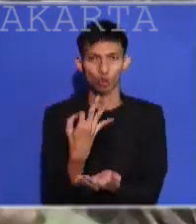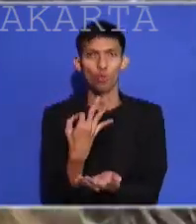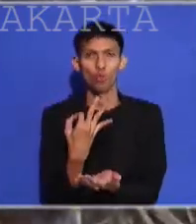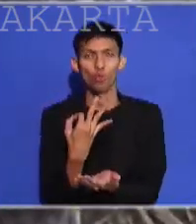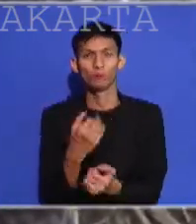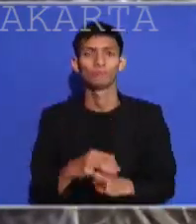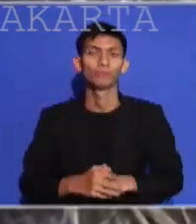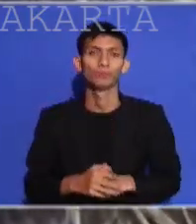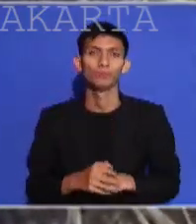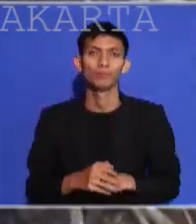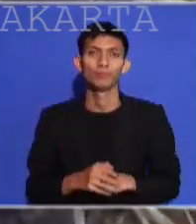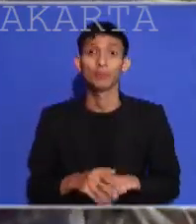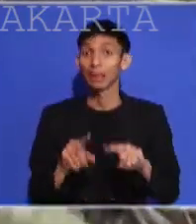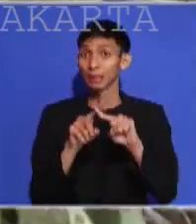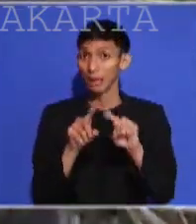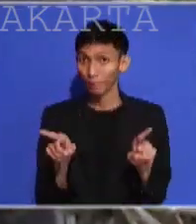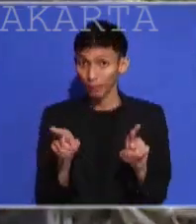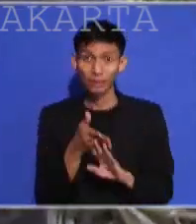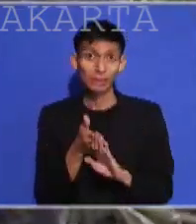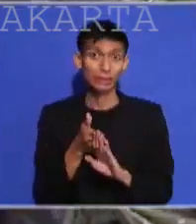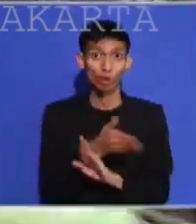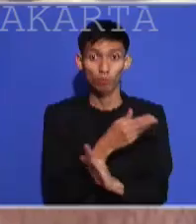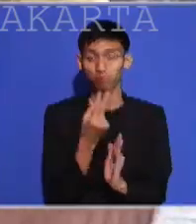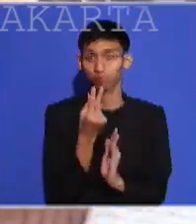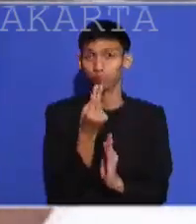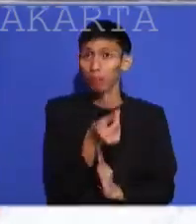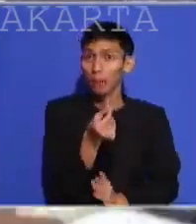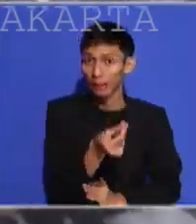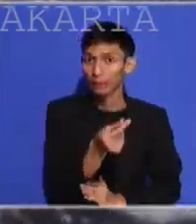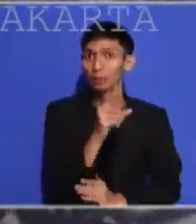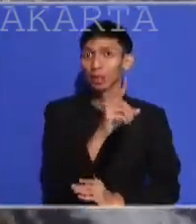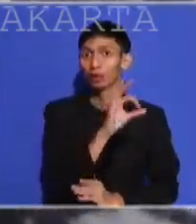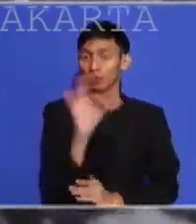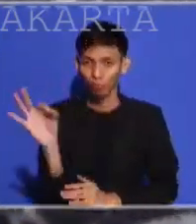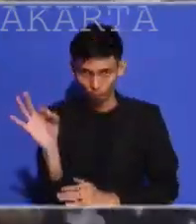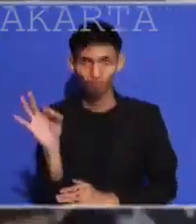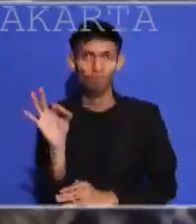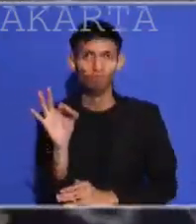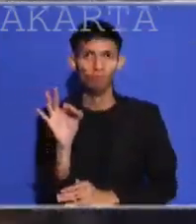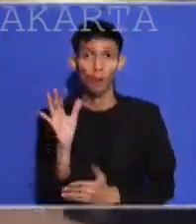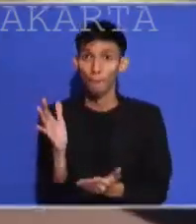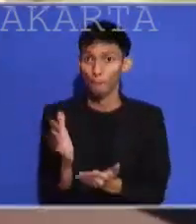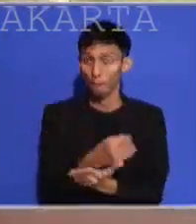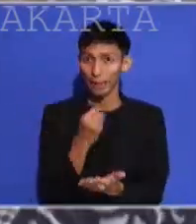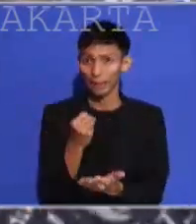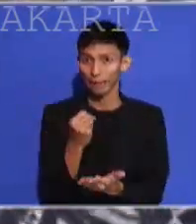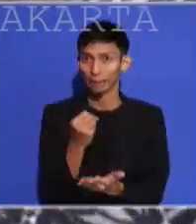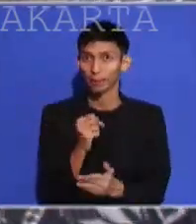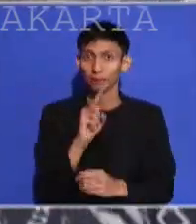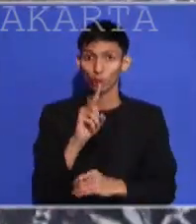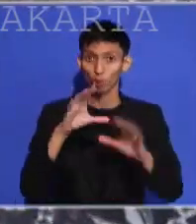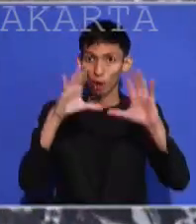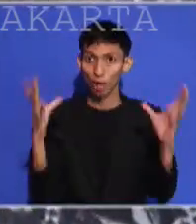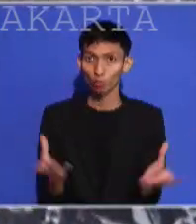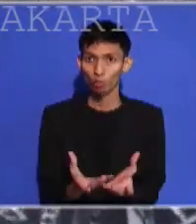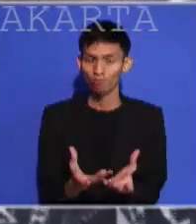kamangka ngatiem sampun tumbas winih kacang inggo 300.000 rupiah. Panen ingkang dipun asilaken boten wonten setunggal sak,